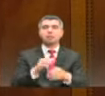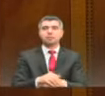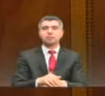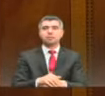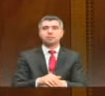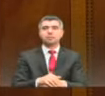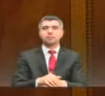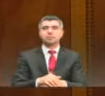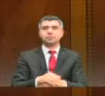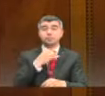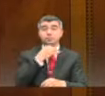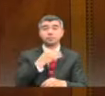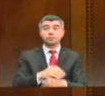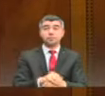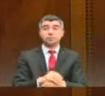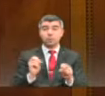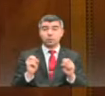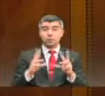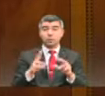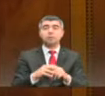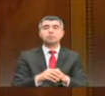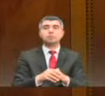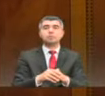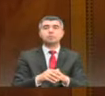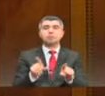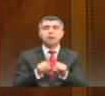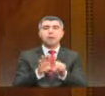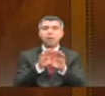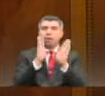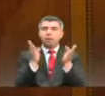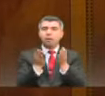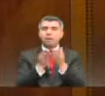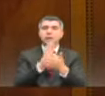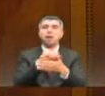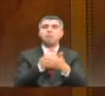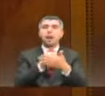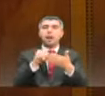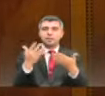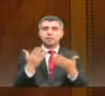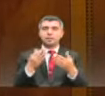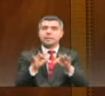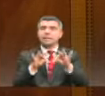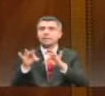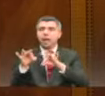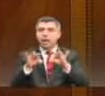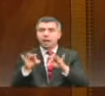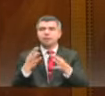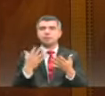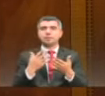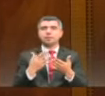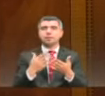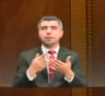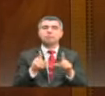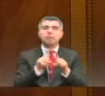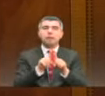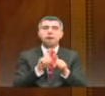وإذ ندرك أن ما يتضمنه هذا البرنامج من أهداف وإجراءات يشكل